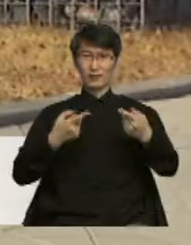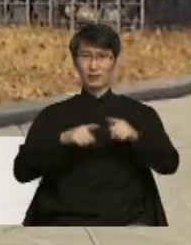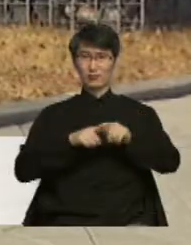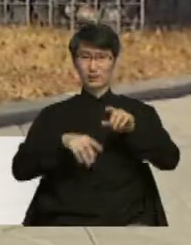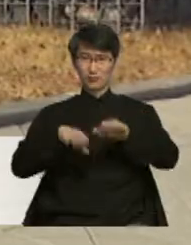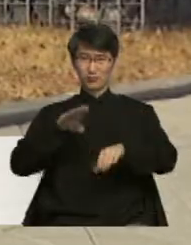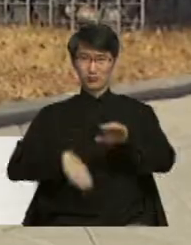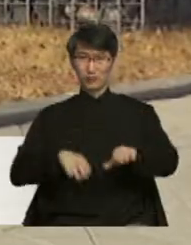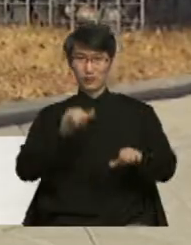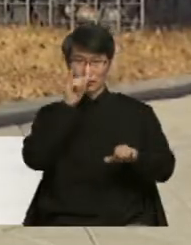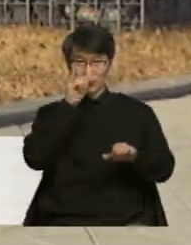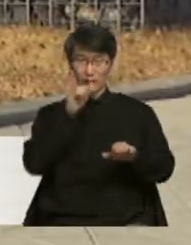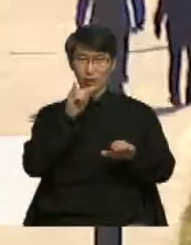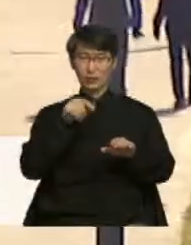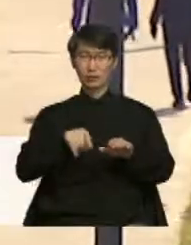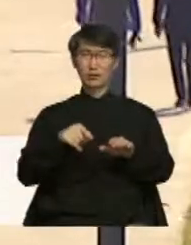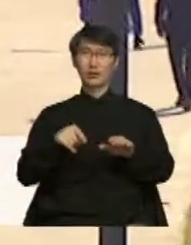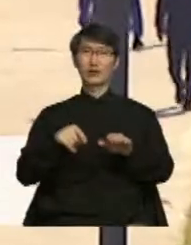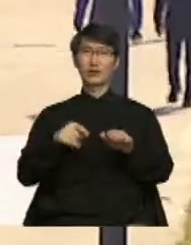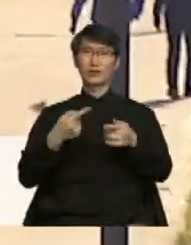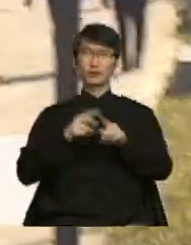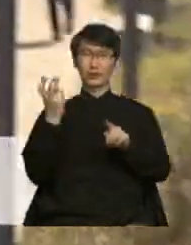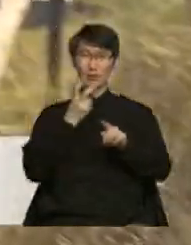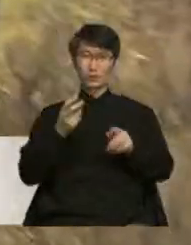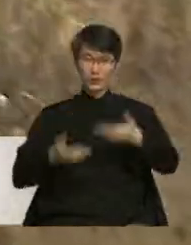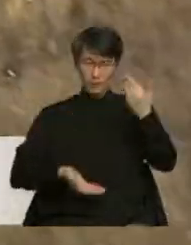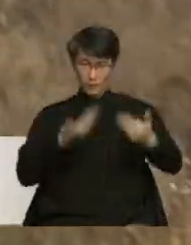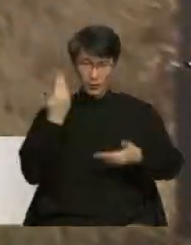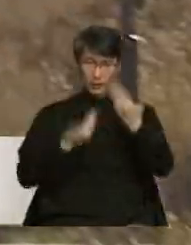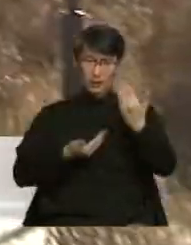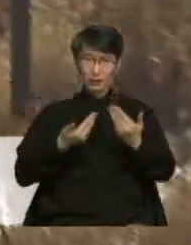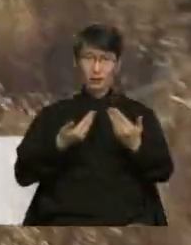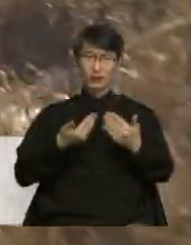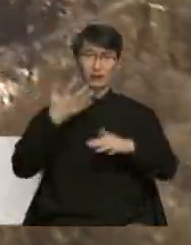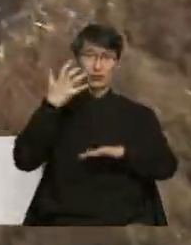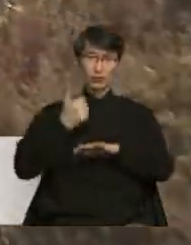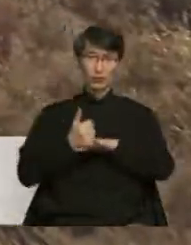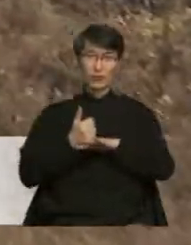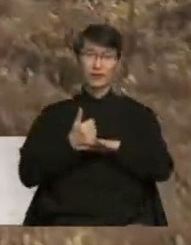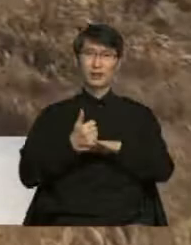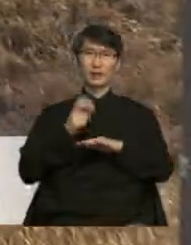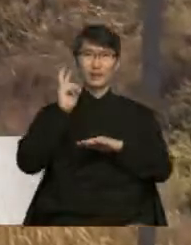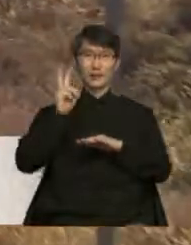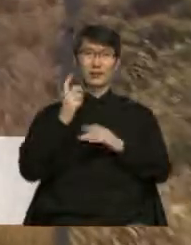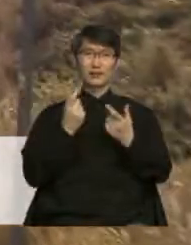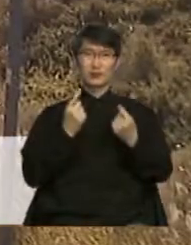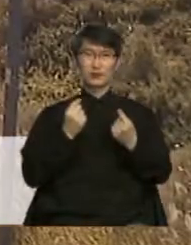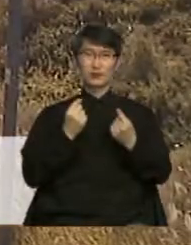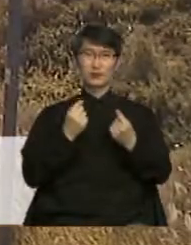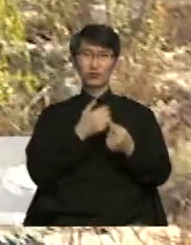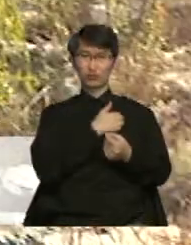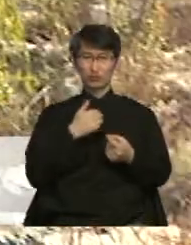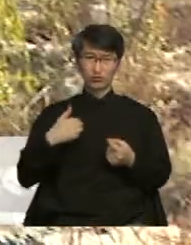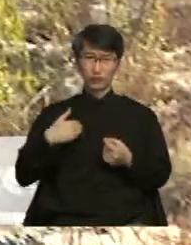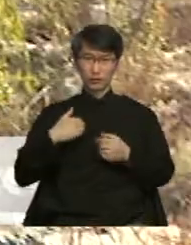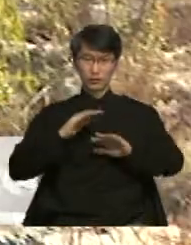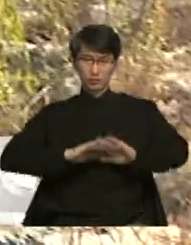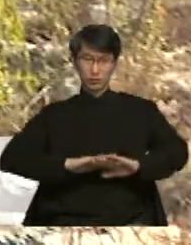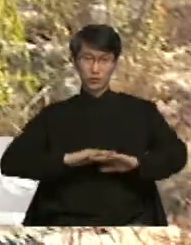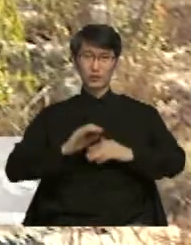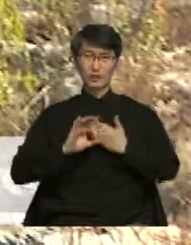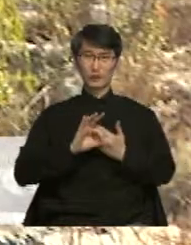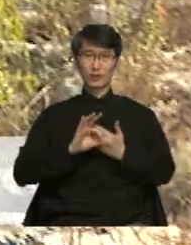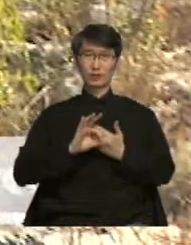있습니다. 이걸 공동으로 한거 조사하고 파보고 이렇게 해가지고 만약에 그런 부분이 충분하게 묻혀 있다